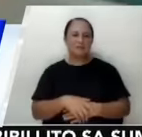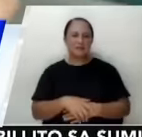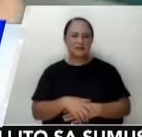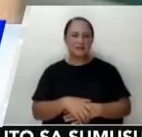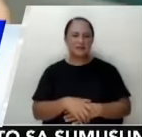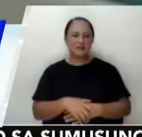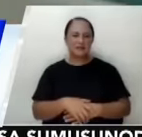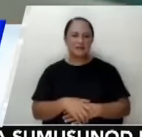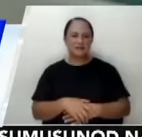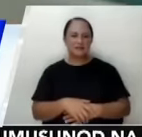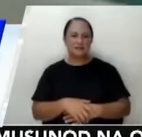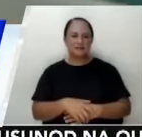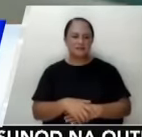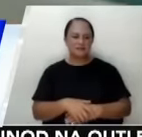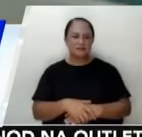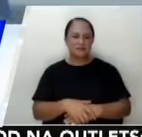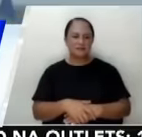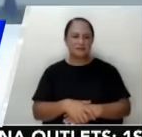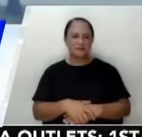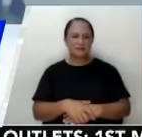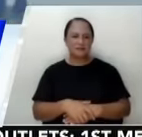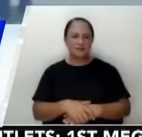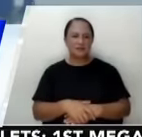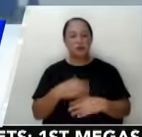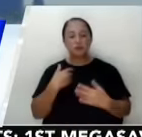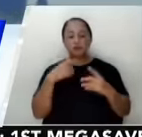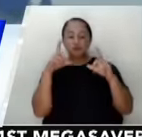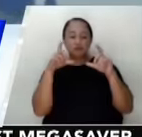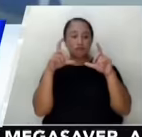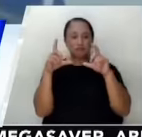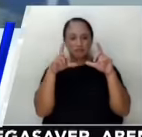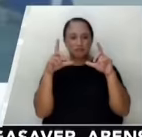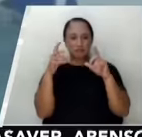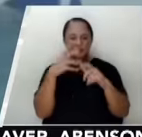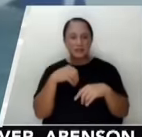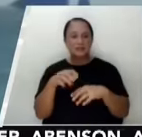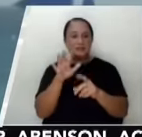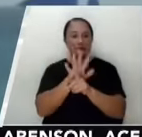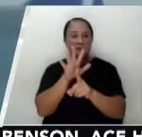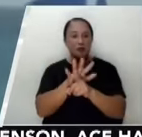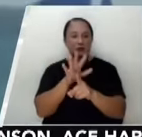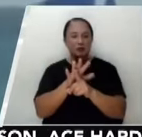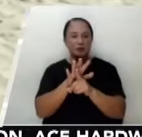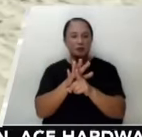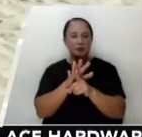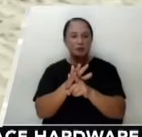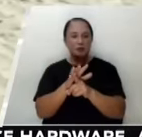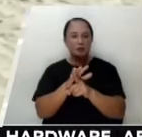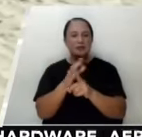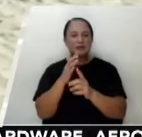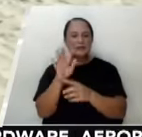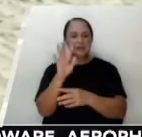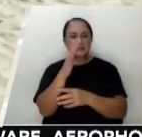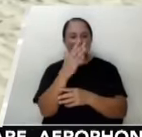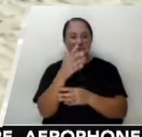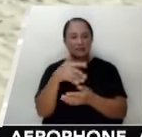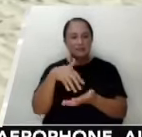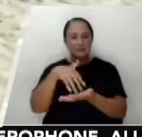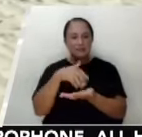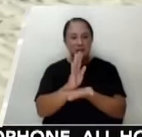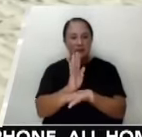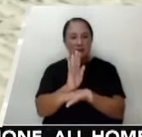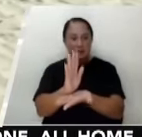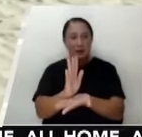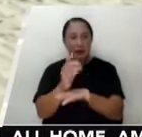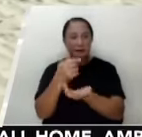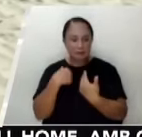Yeah. For photo op. Patok din sa marami ang parasailing. Ang Municipal Incident Management Team na kinabibilangan ng